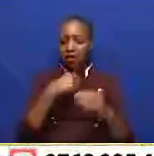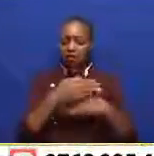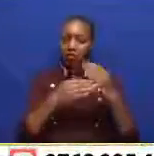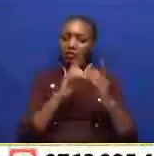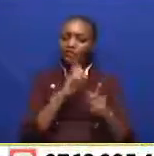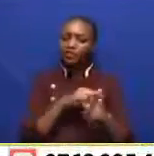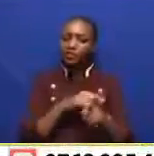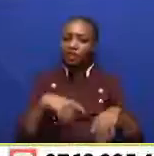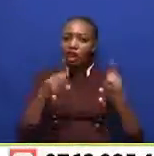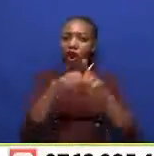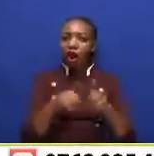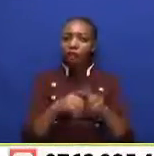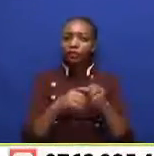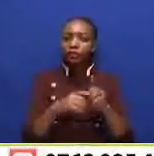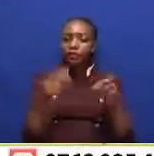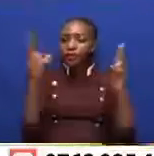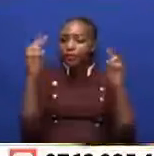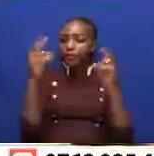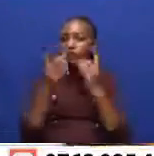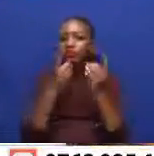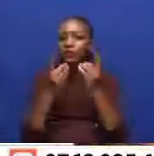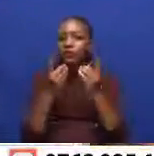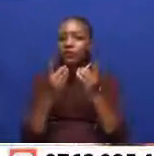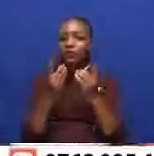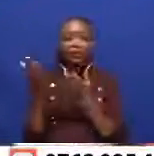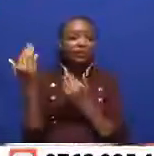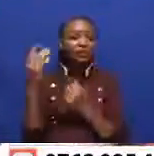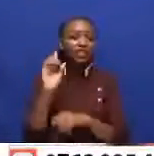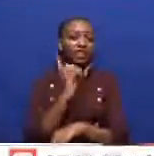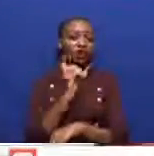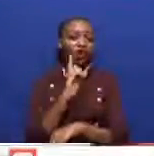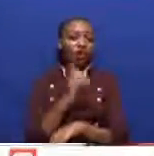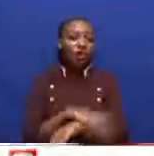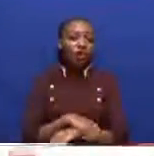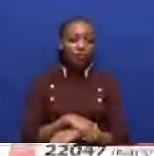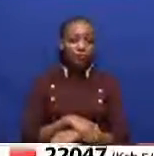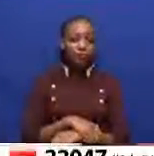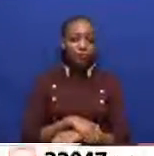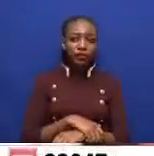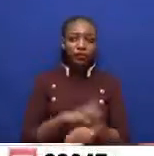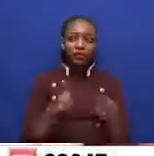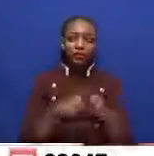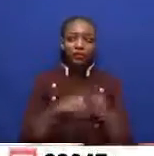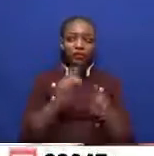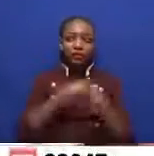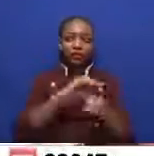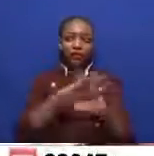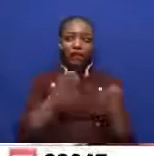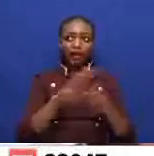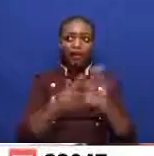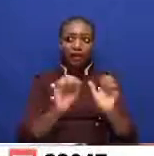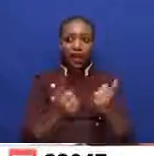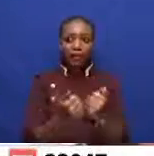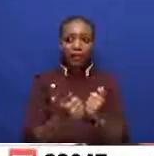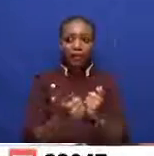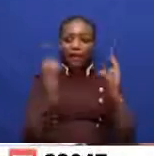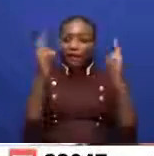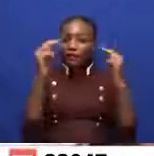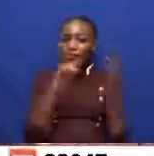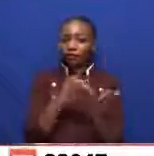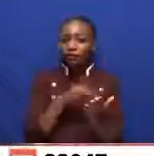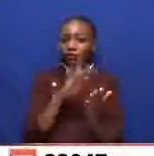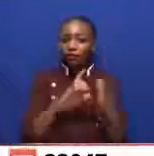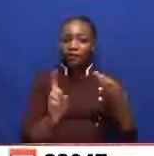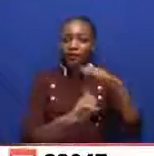wa kumbandua ulitarajiwa kujadiliwa hapo kesho. Huku hayo yakijiri, mswada wa kuwatimua waziri wa